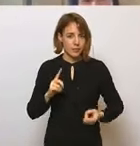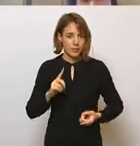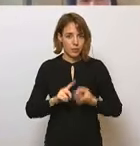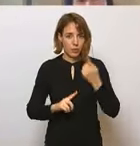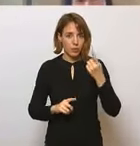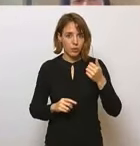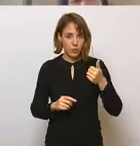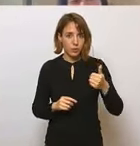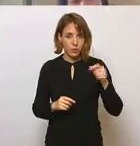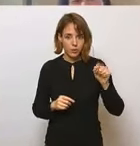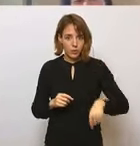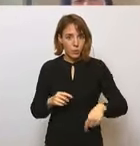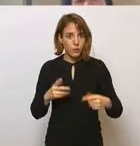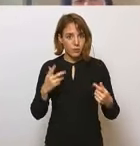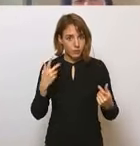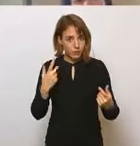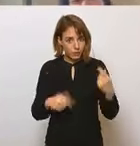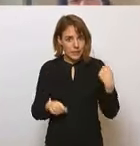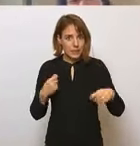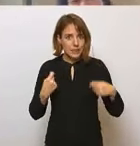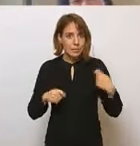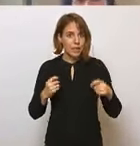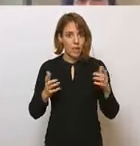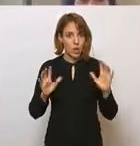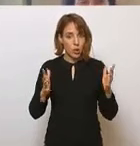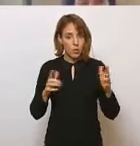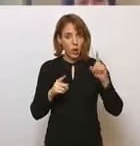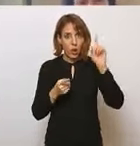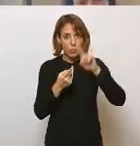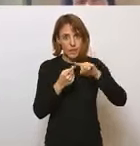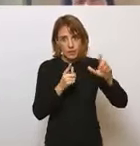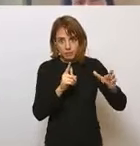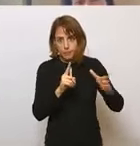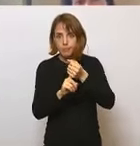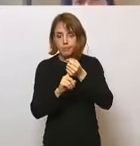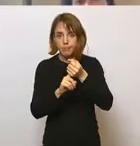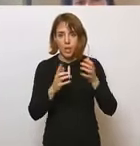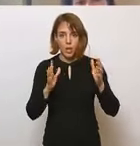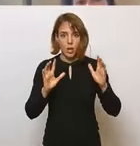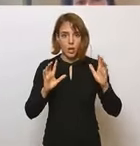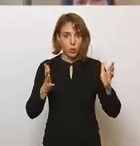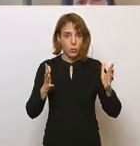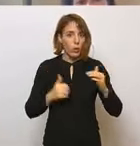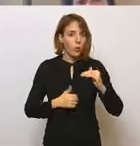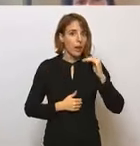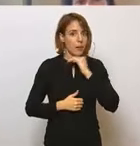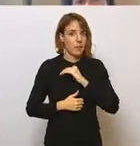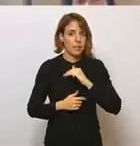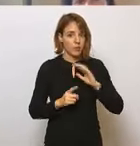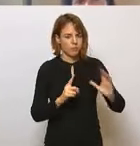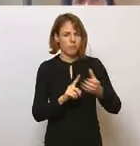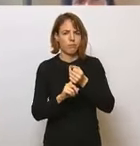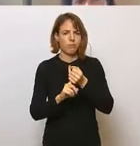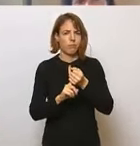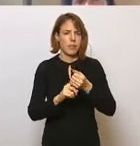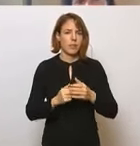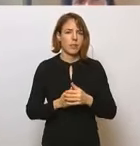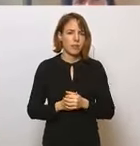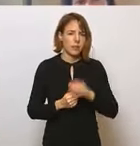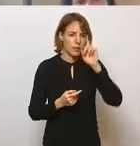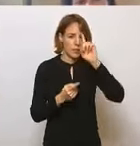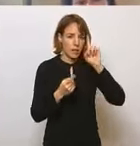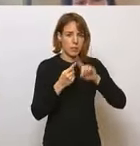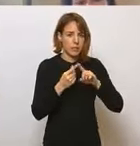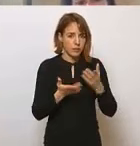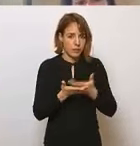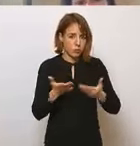y ait une certaine flexibilité pour savoir comment nous pouvons atteindre les objectifs et comment nous pouvons le faire de manière assez rapide pour qu'il y ait vraiment un changement de la